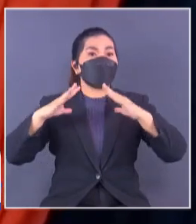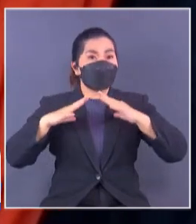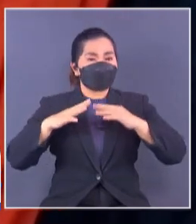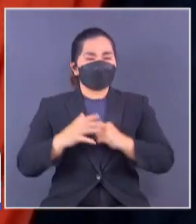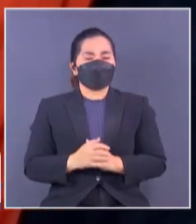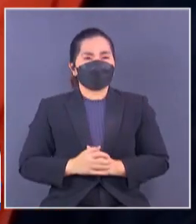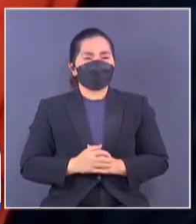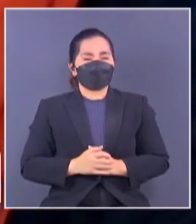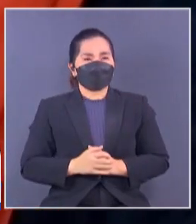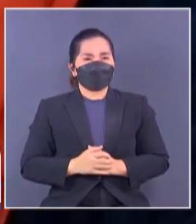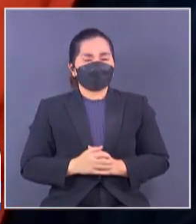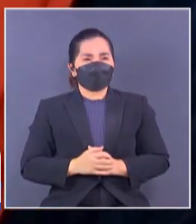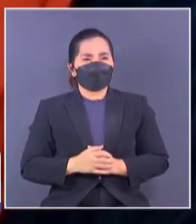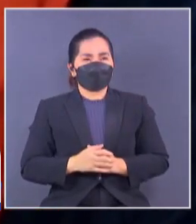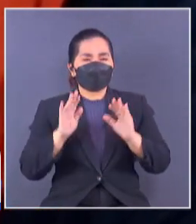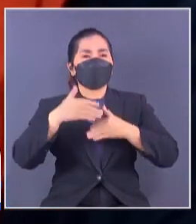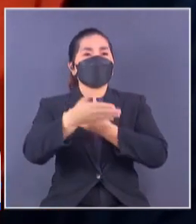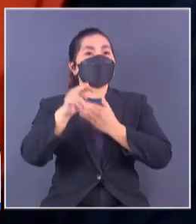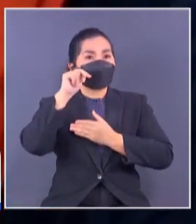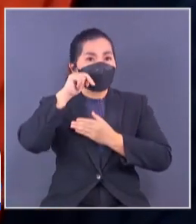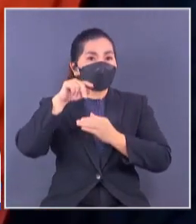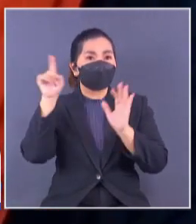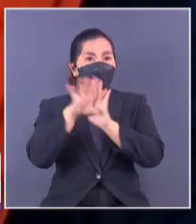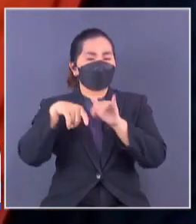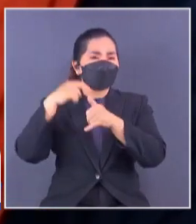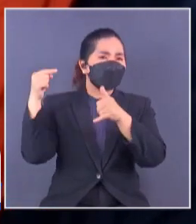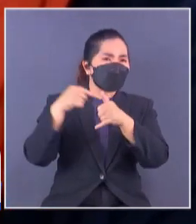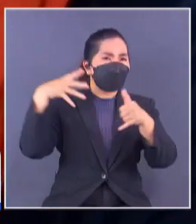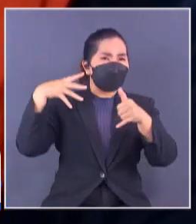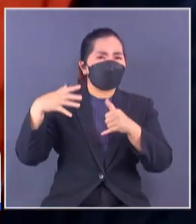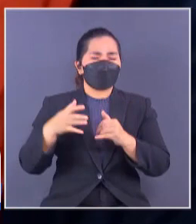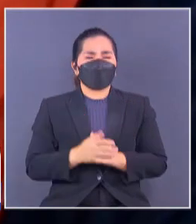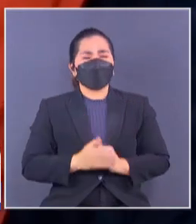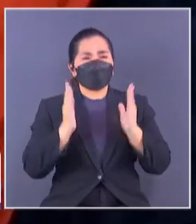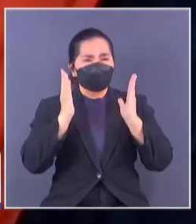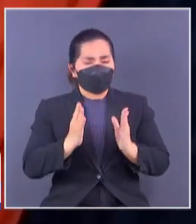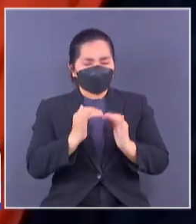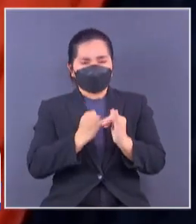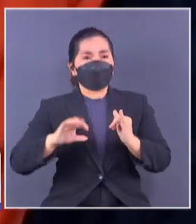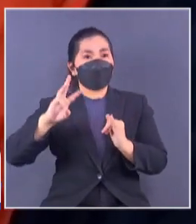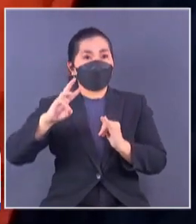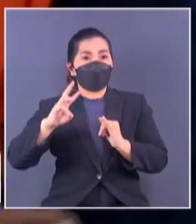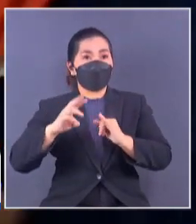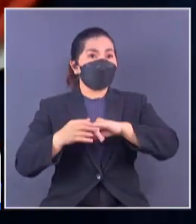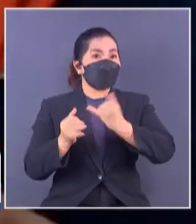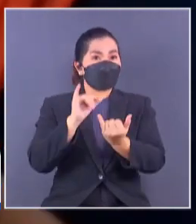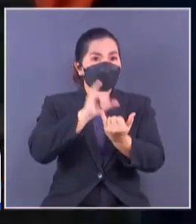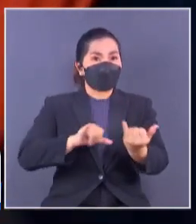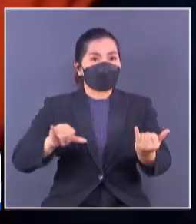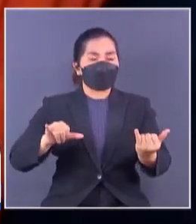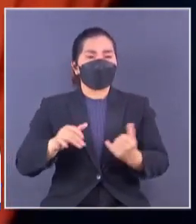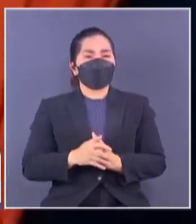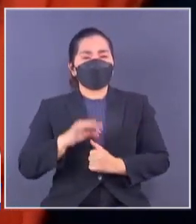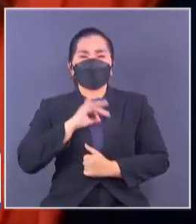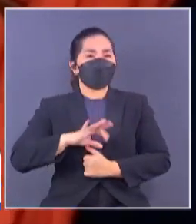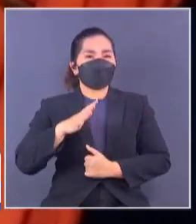ที่ทำเป็นห้องน้ำอยู่กลางไร่มันก่อนที่จะมีฟ้าผ่าลงมาก็ส่งผลทำให้คนงานทั้ง6คนเนี่ยล้มลงไปกองกับพื้นแล้ว